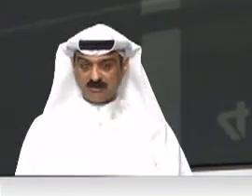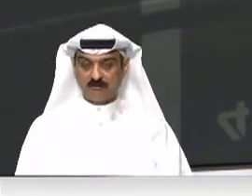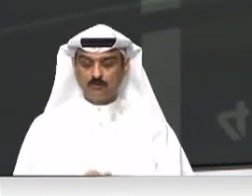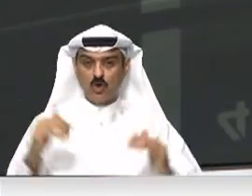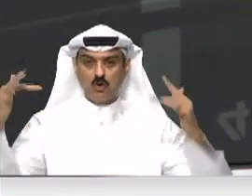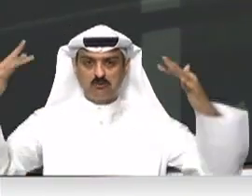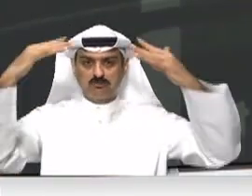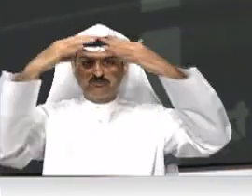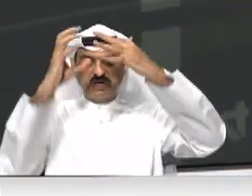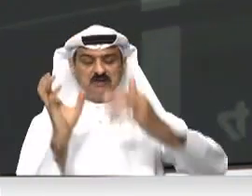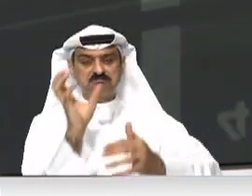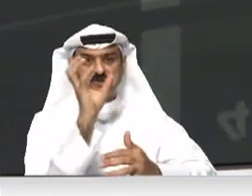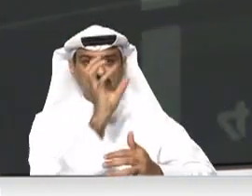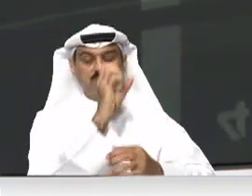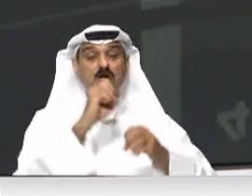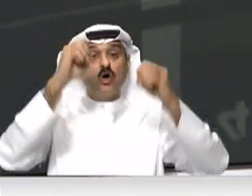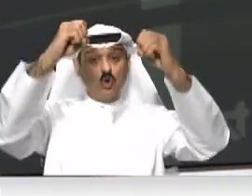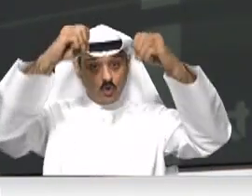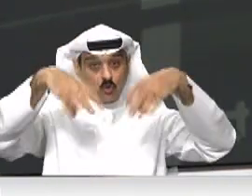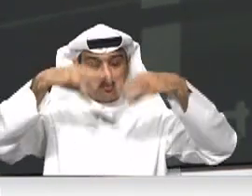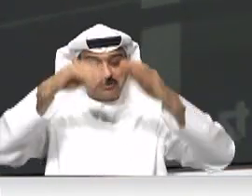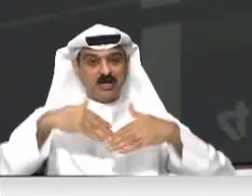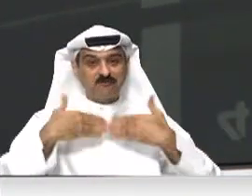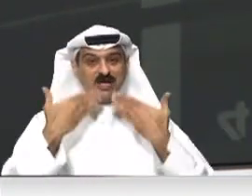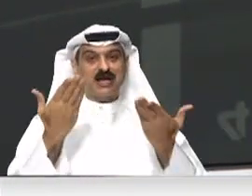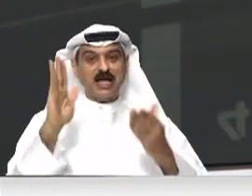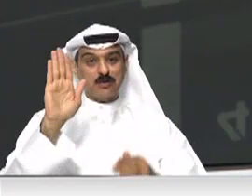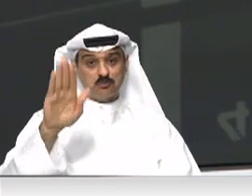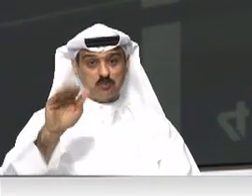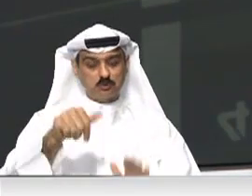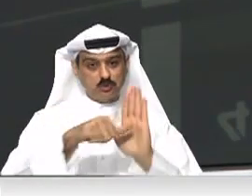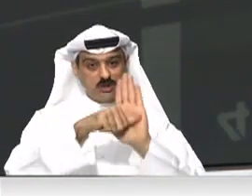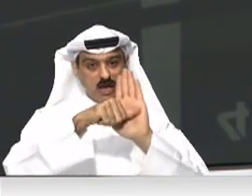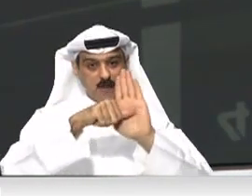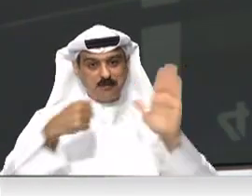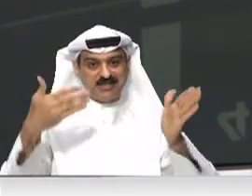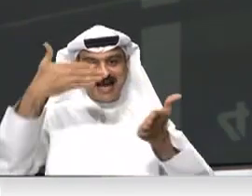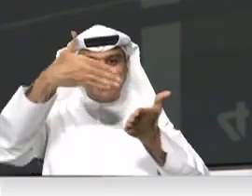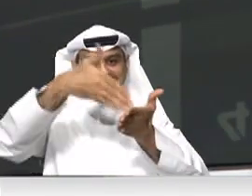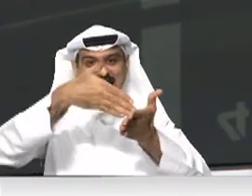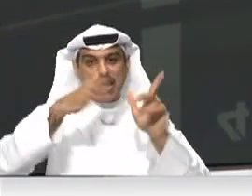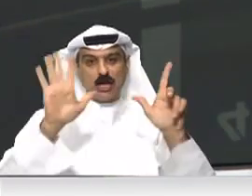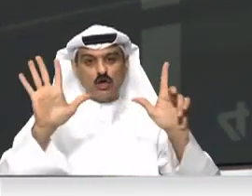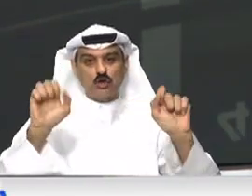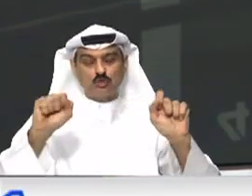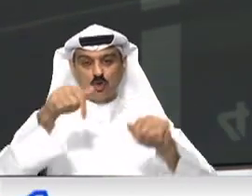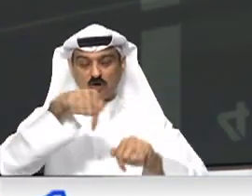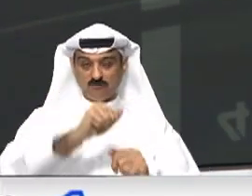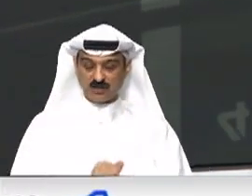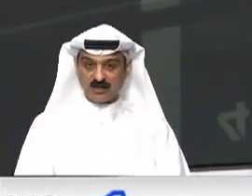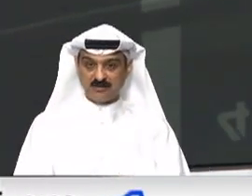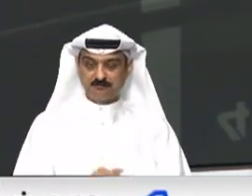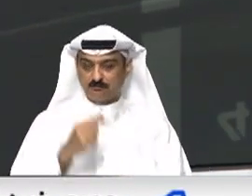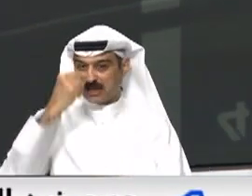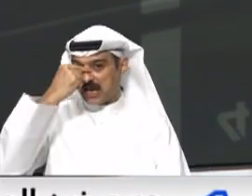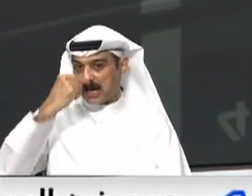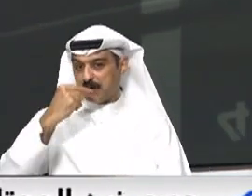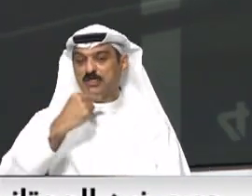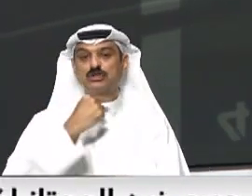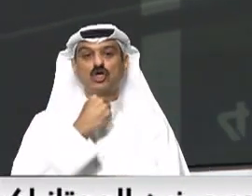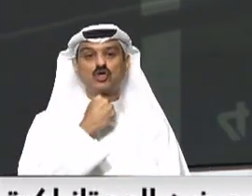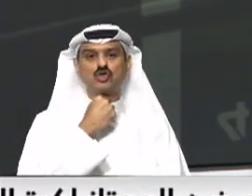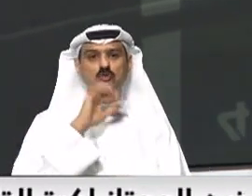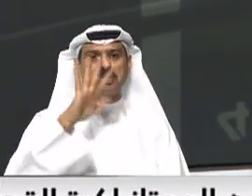امطار الخير اعزائي المشاهدين موجوده معانا مع بدايه عطله نهايه الاسبوع المقبله خاصه يومين الخميس والجمعه